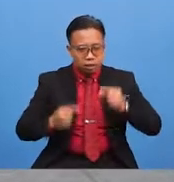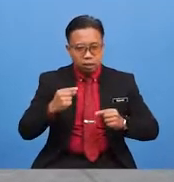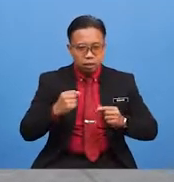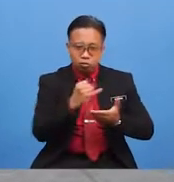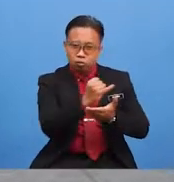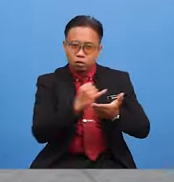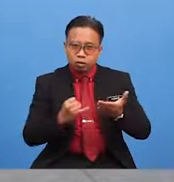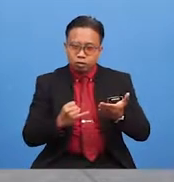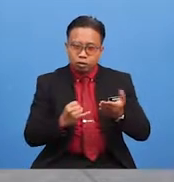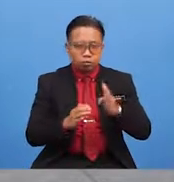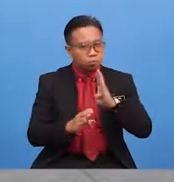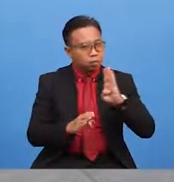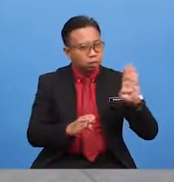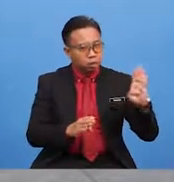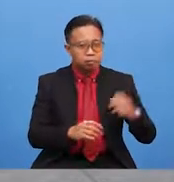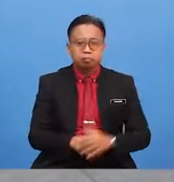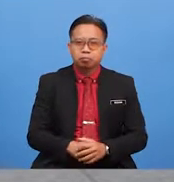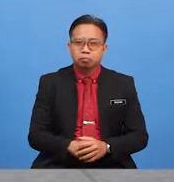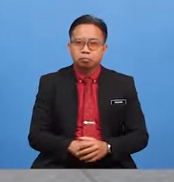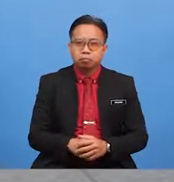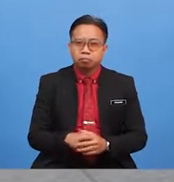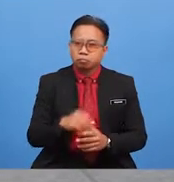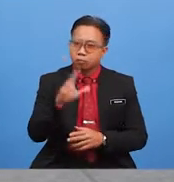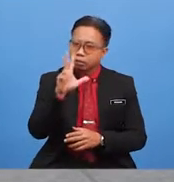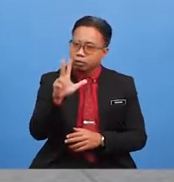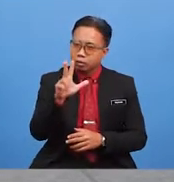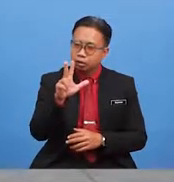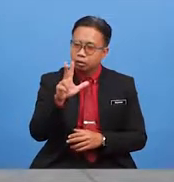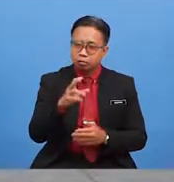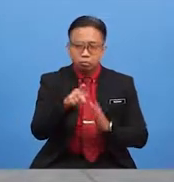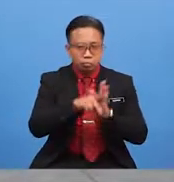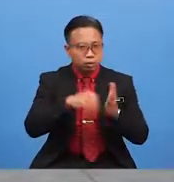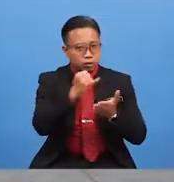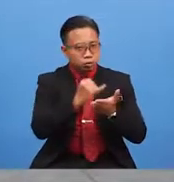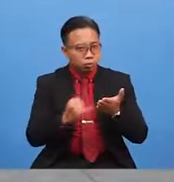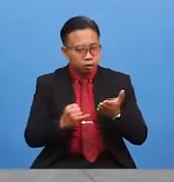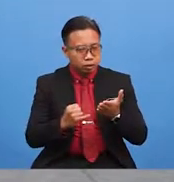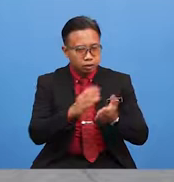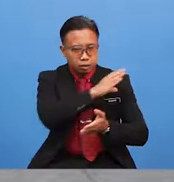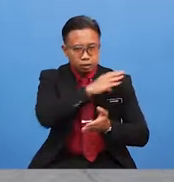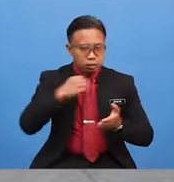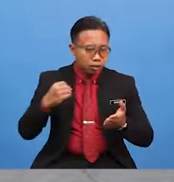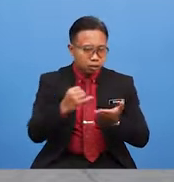barat. Ketiga, pelukis dan karya seni lukisan barat.